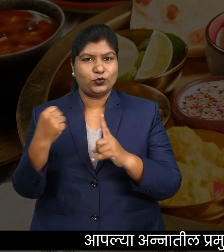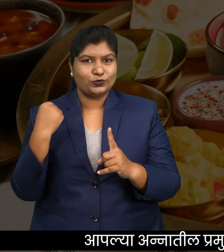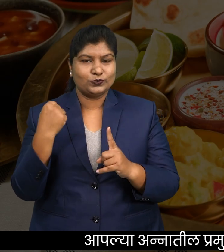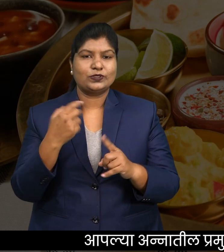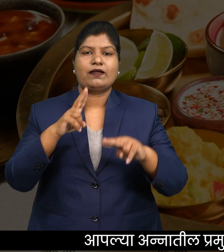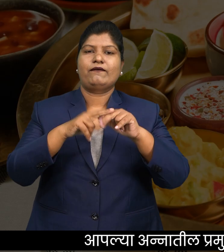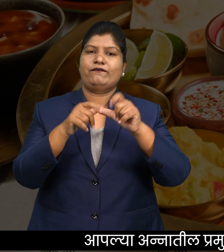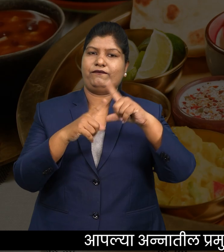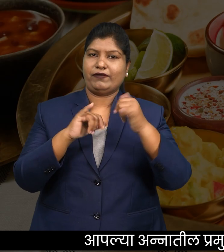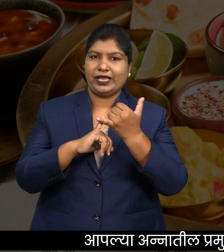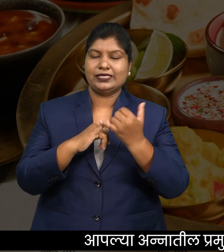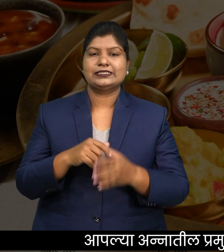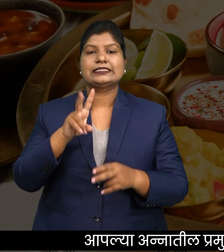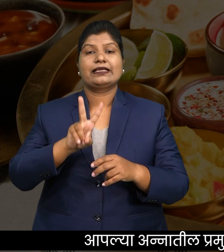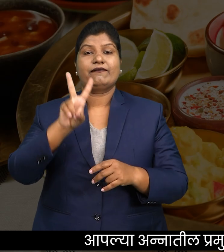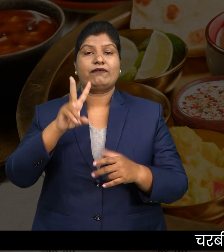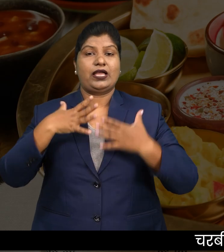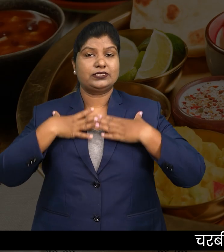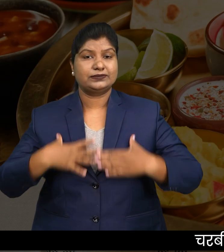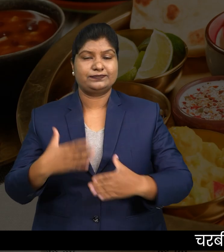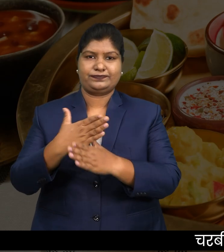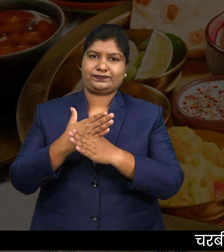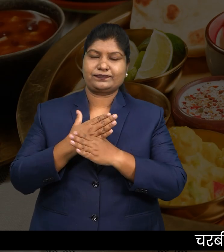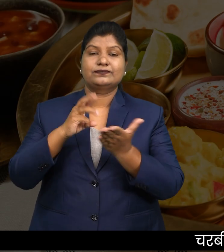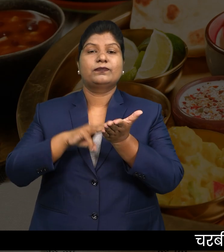कार्बोहायड्रेट्स, प्रथिने, चरबी,